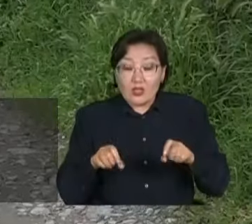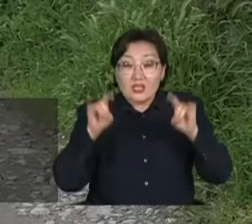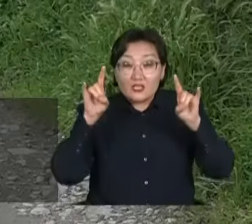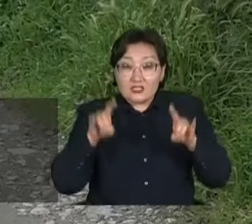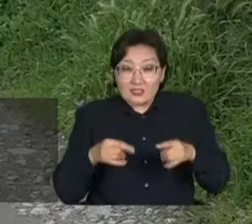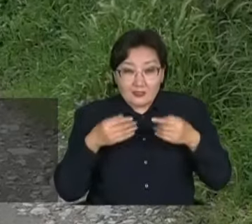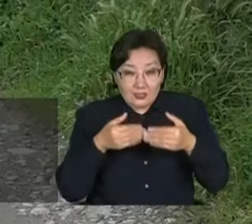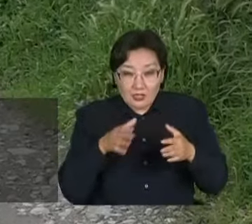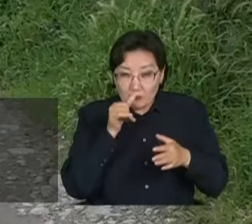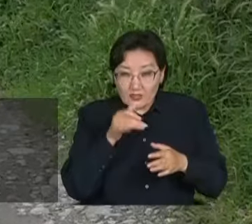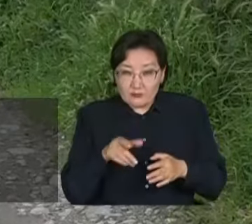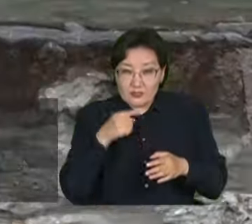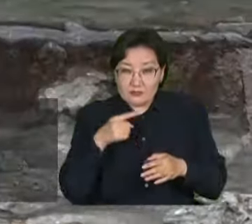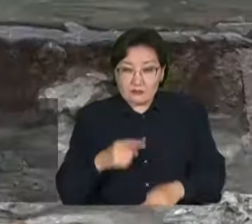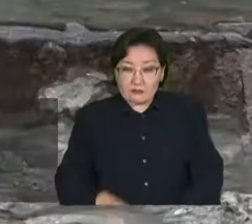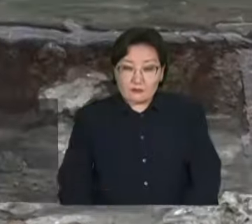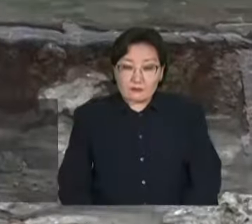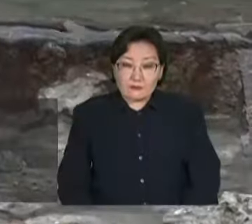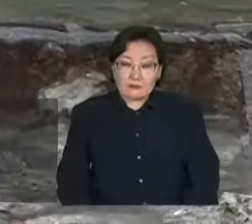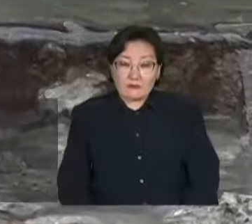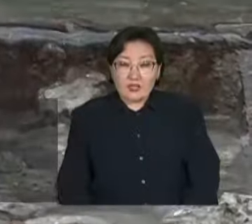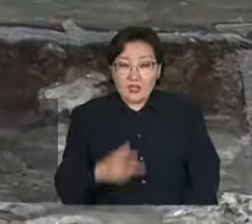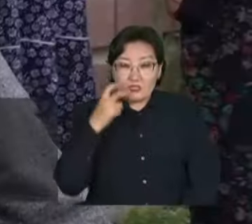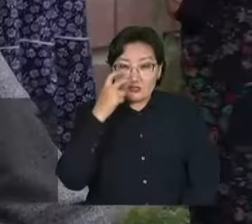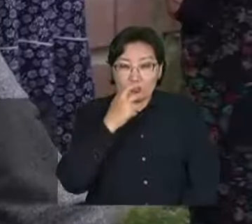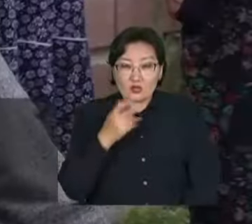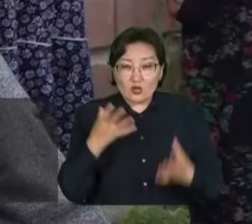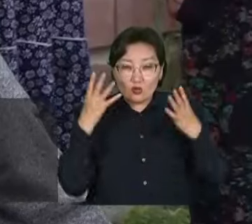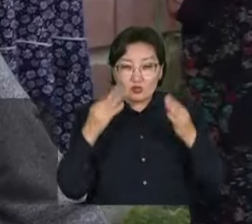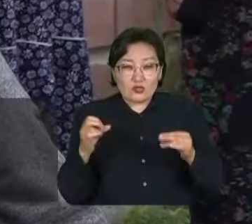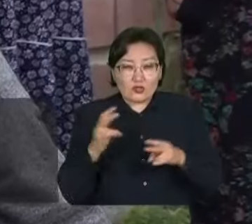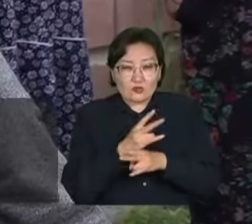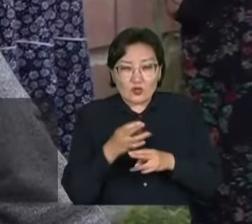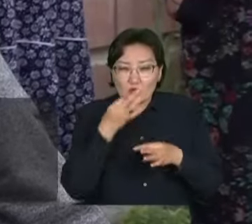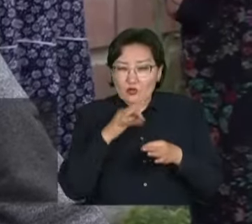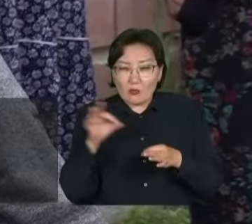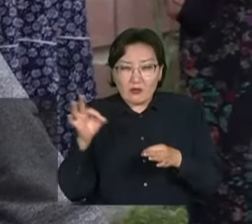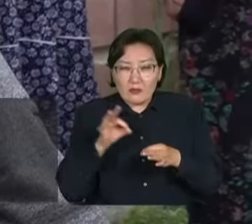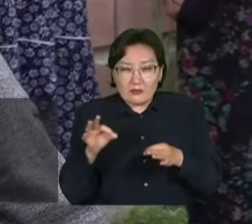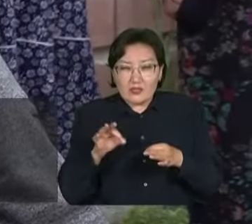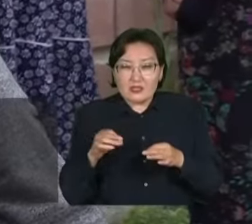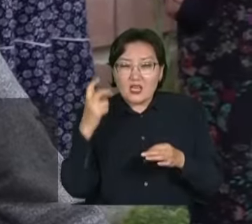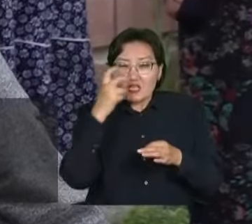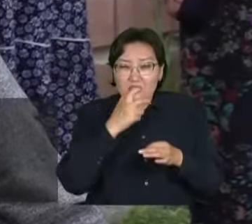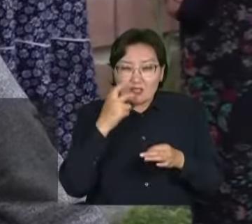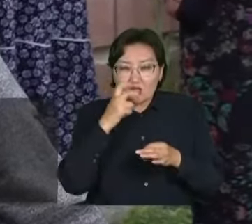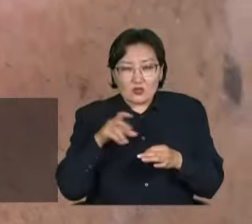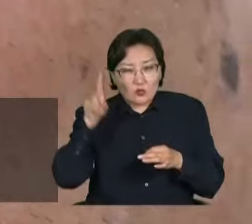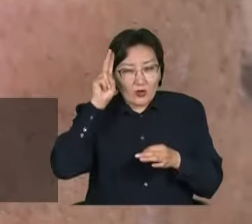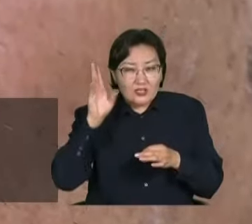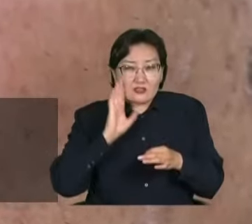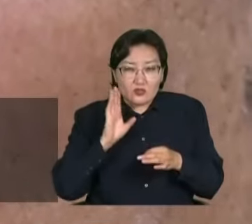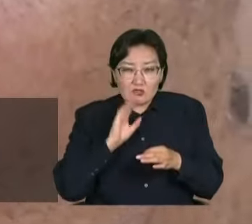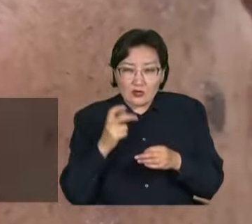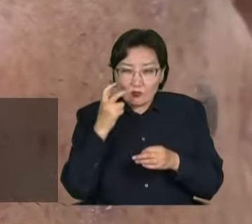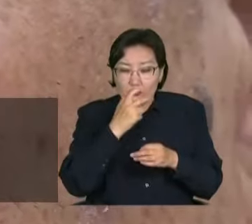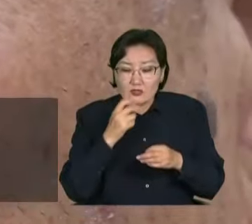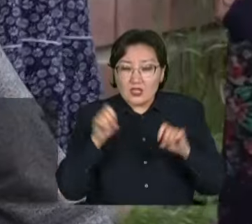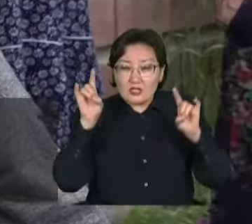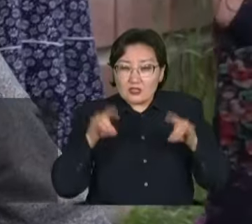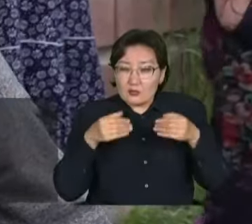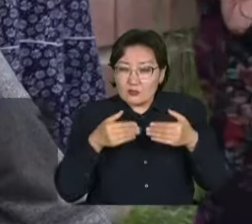ашудан да қалдық деп отыр. Ой, сасы күндізді, түндізді, вебуатты сасып тұр ғой бір. Аққан ағып жатыр. Терезе ашуды